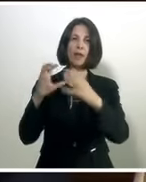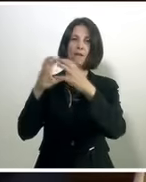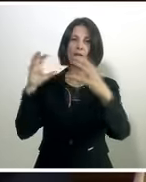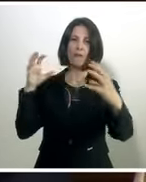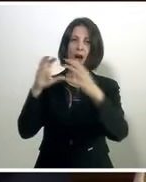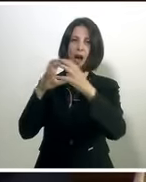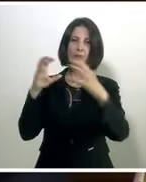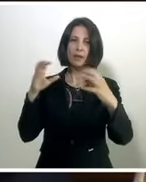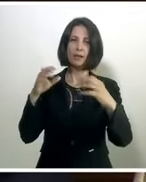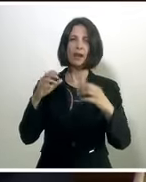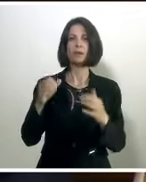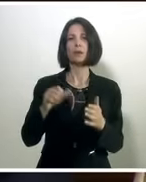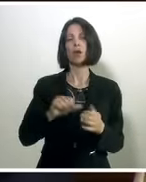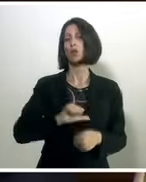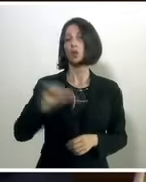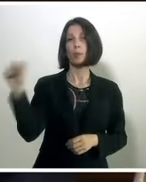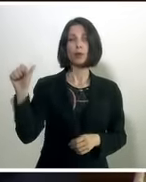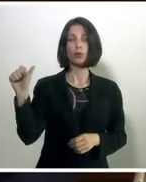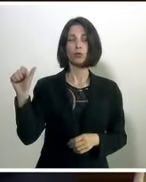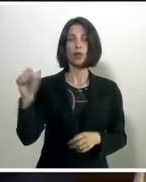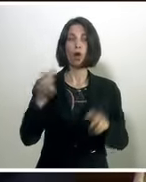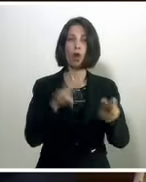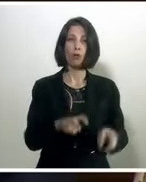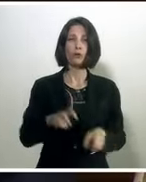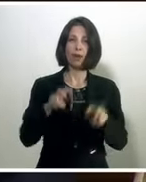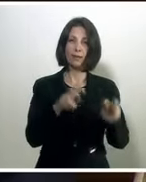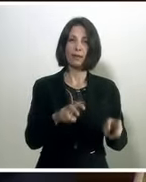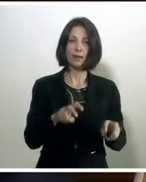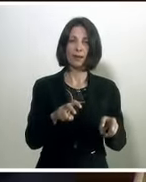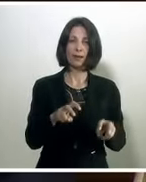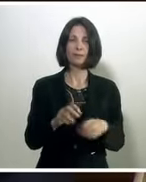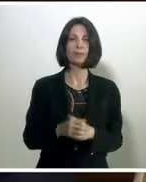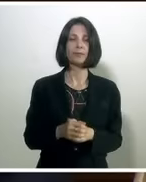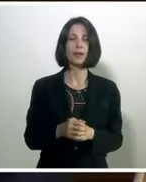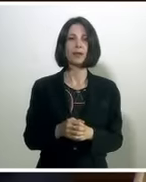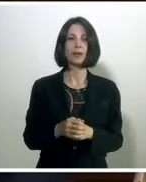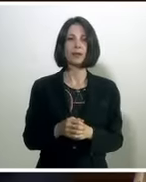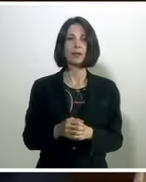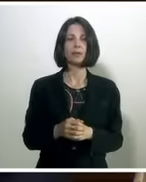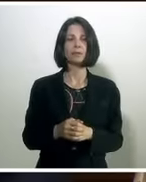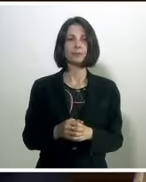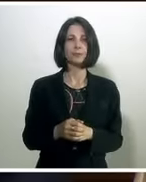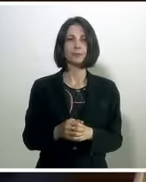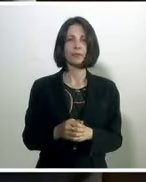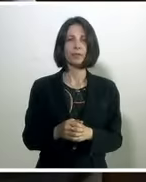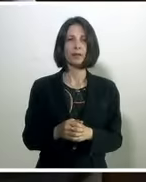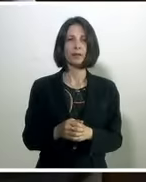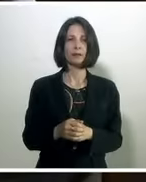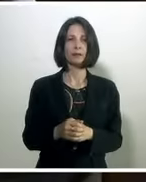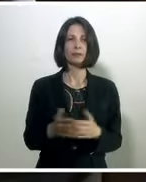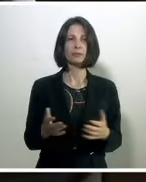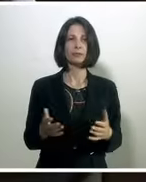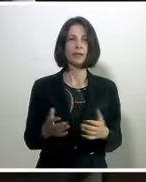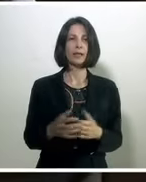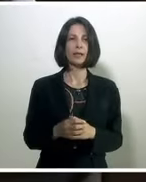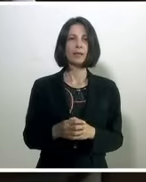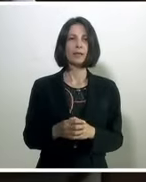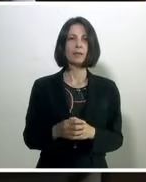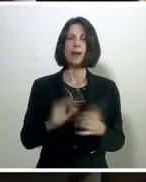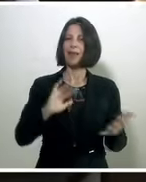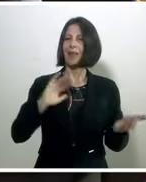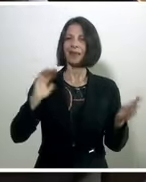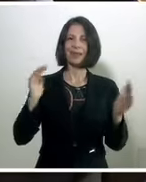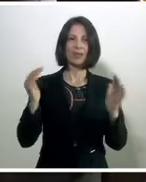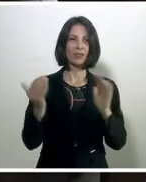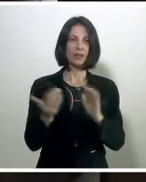contadina e meridionale capaci di rinnovare le forme e gli obiettivi rivendicativo di una trasformazione